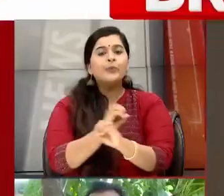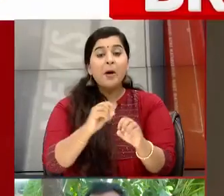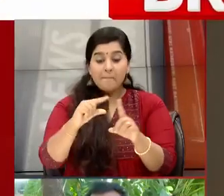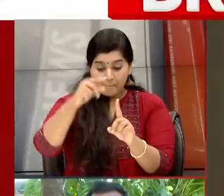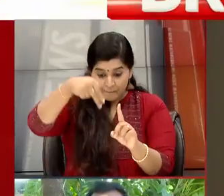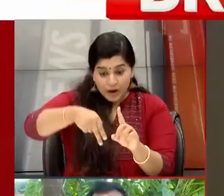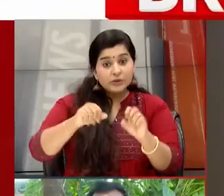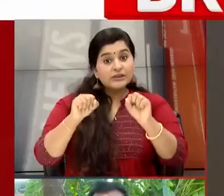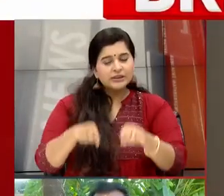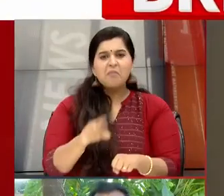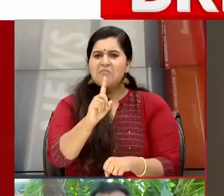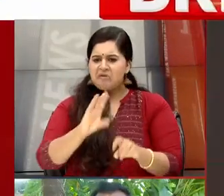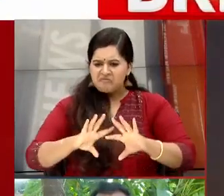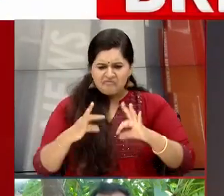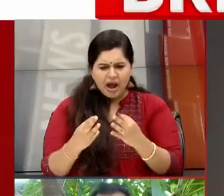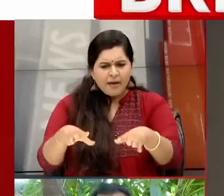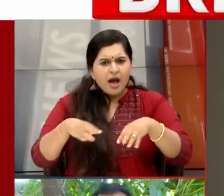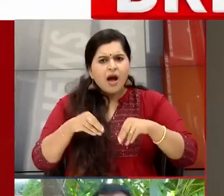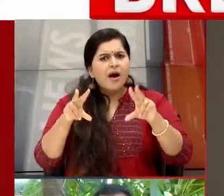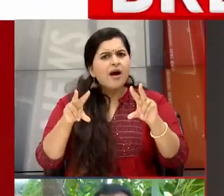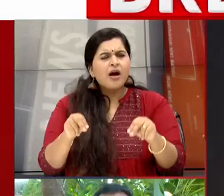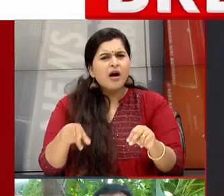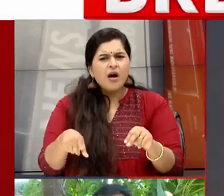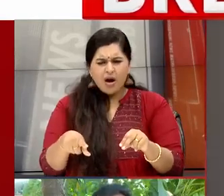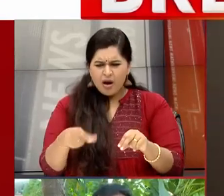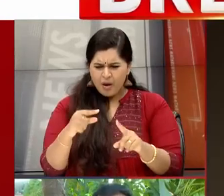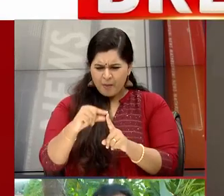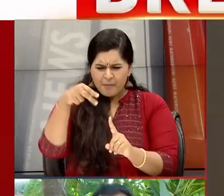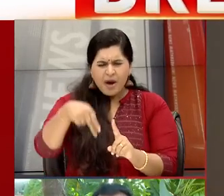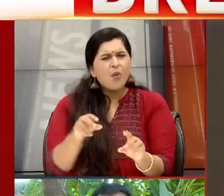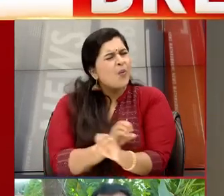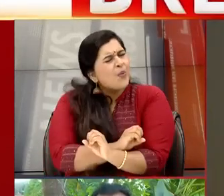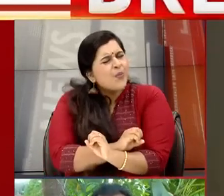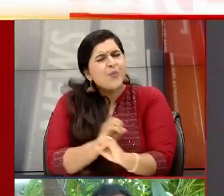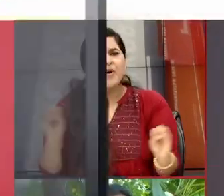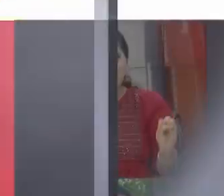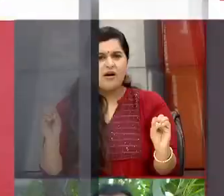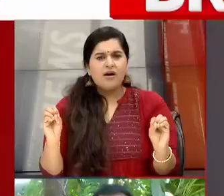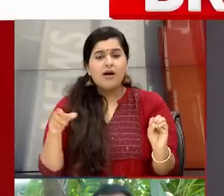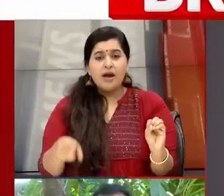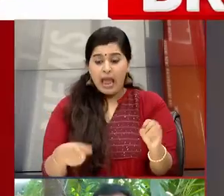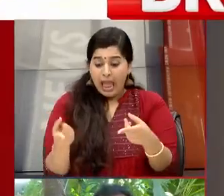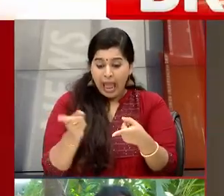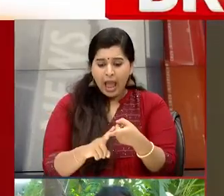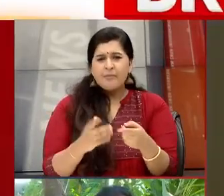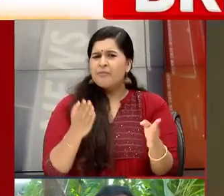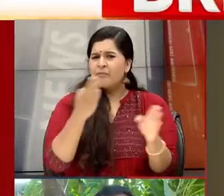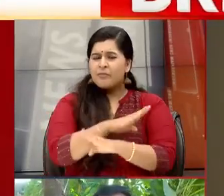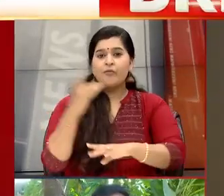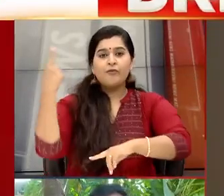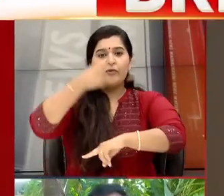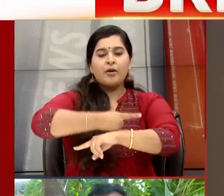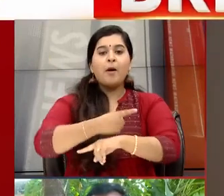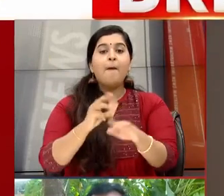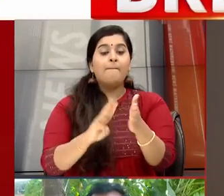പക്ഷേ കുടുംബം പറയുന്നത് ഇതിൽ യാതൊരു തരത്തിലും പെട്രോൾ സൂക്ഷിച്ചിരുന്നില്ല. ഈ സംഭവം നടക്കുന്നതിന് തൊട്ട് മുമ്പത്തെ ദിവസം മാഹിയിൽ